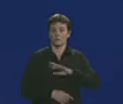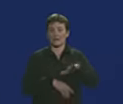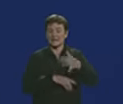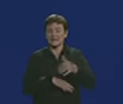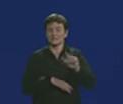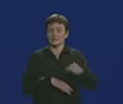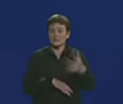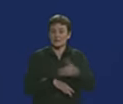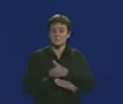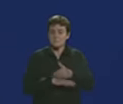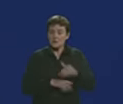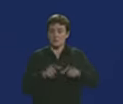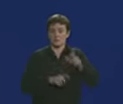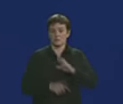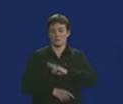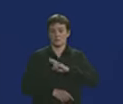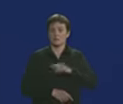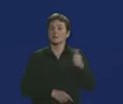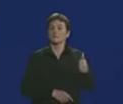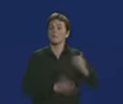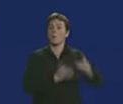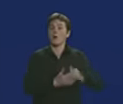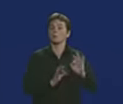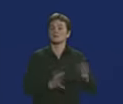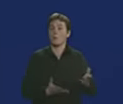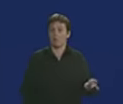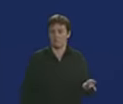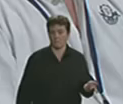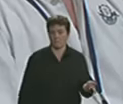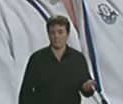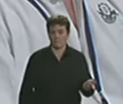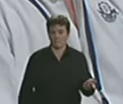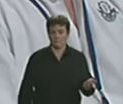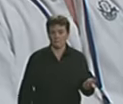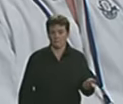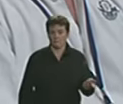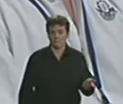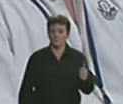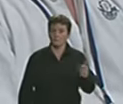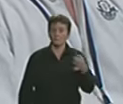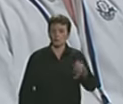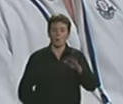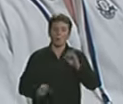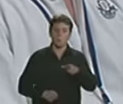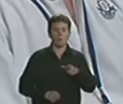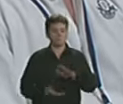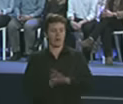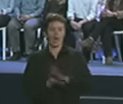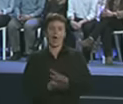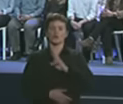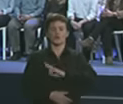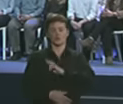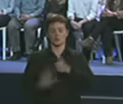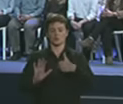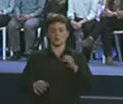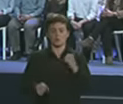de retraités appliquée par M. Hollande. Ozin, il dit, vous pourrez partir à la retraite à 60